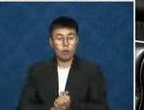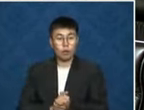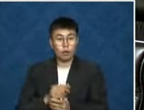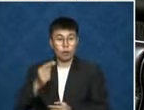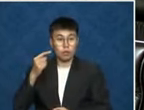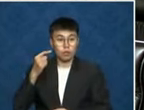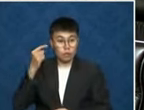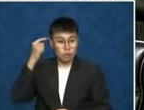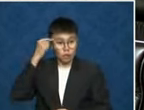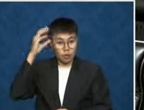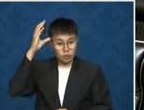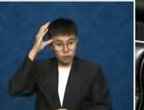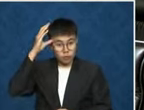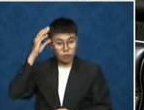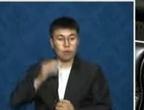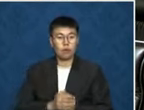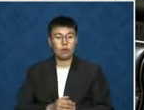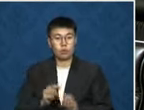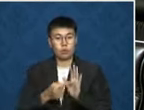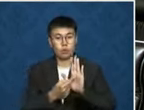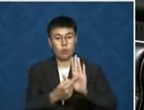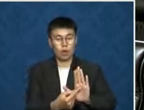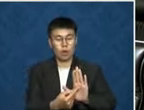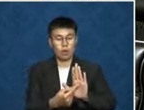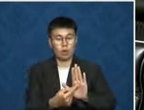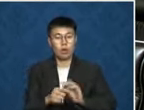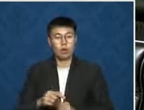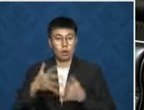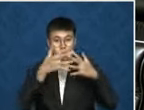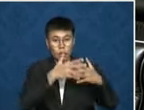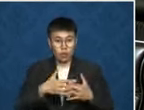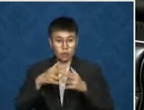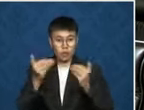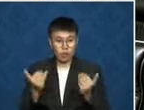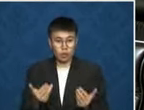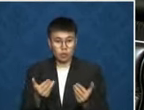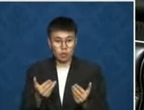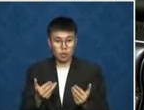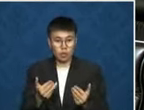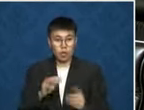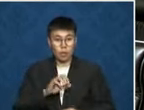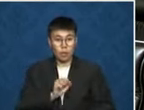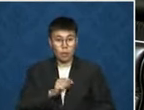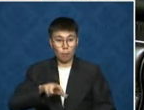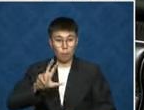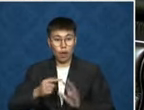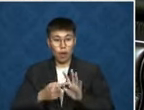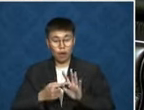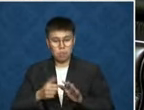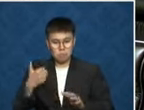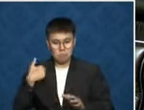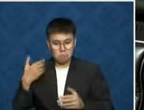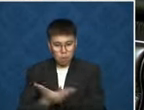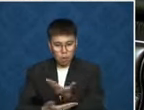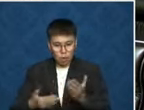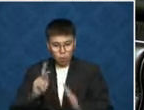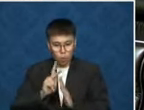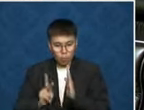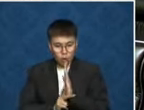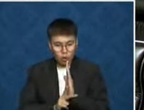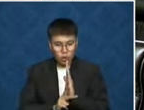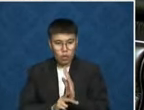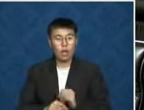สั้นๆนิดนึงครับยกเป็นตัวอย่างนะครับว่าในประเทศสหรัฐอเมริกาในปัจจุบันสภาคองเกรสครับกำลังมีการพิจารณากฎหมายฉบับนึงที่เราเรียกชื่อเล่